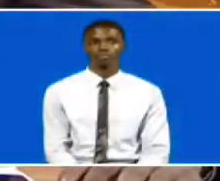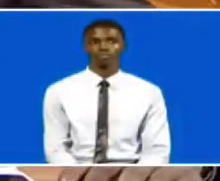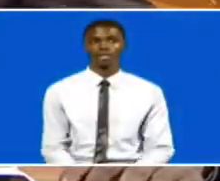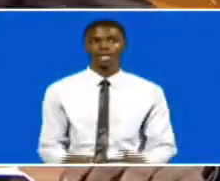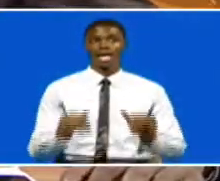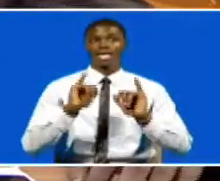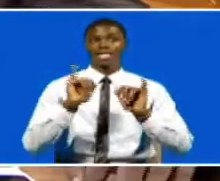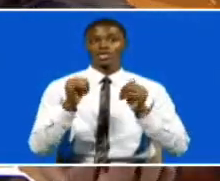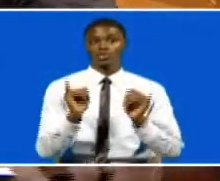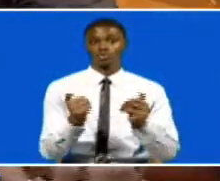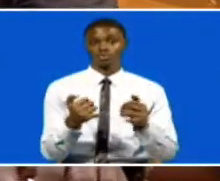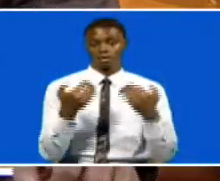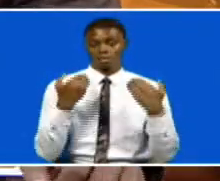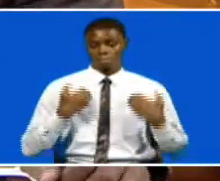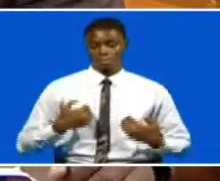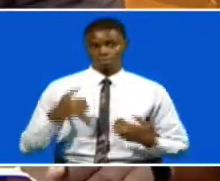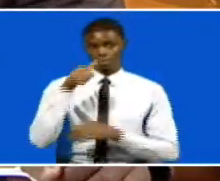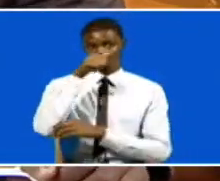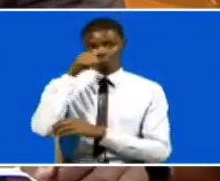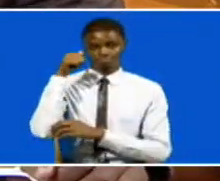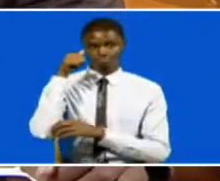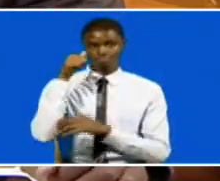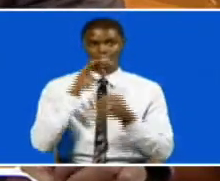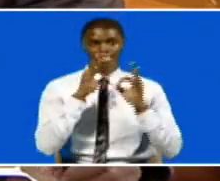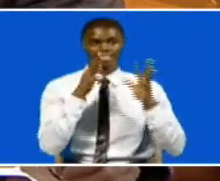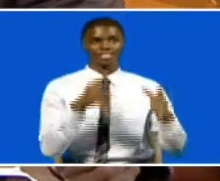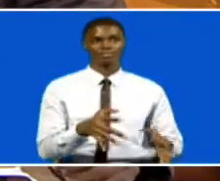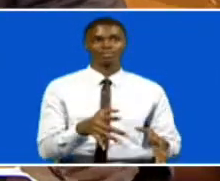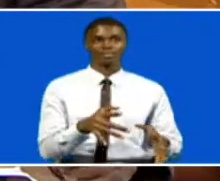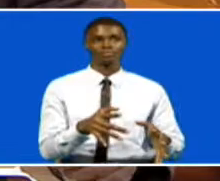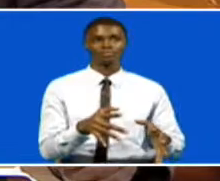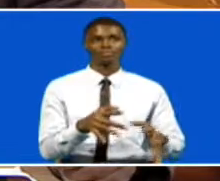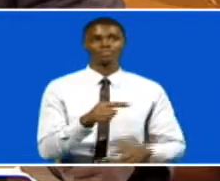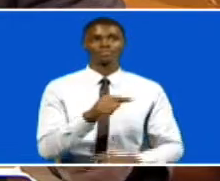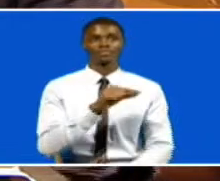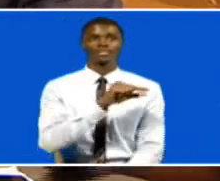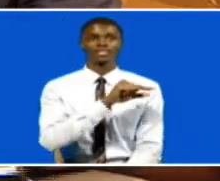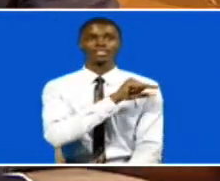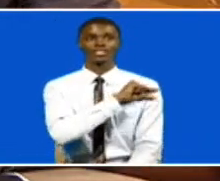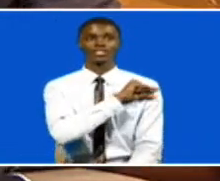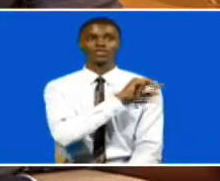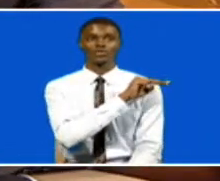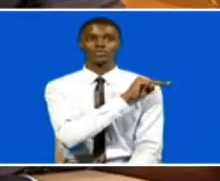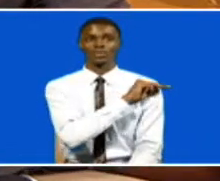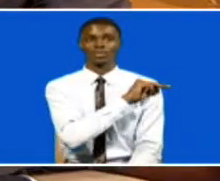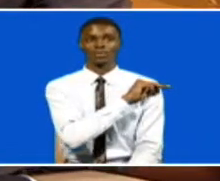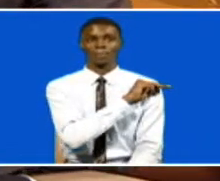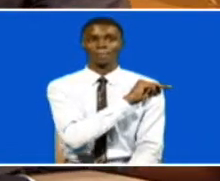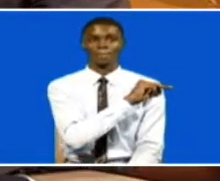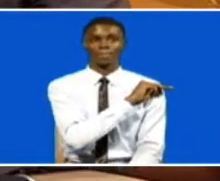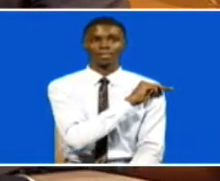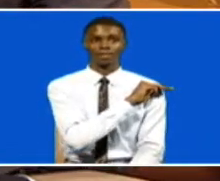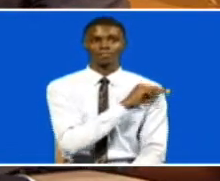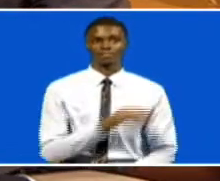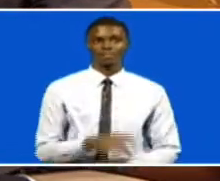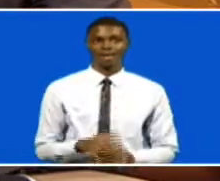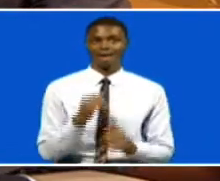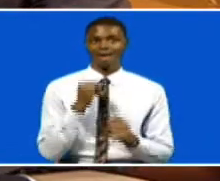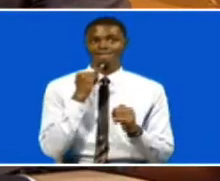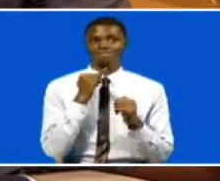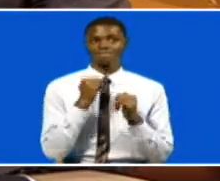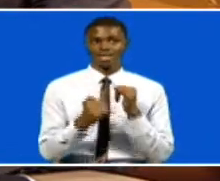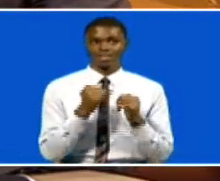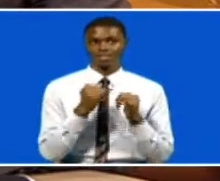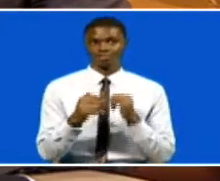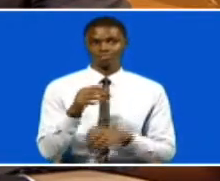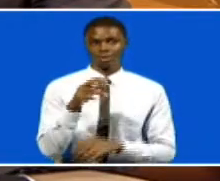Taarifa kamili, mimi naitwa Alimanzu, mtangazaji mwenzangu ambaye anatumia ile lugha ya ishara ni Gideon Maina. Hatimaye constable